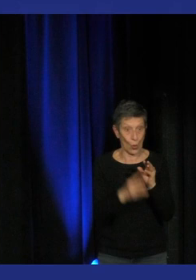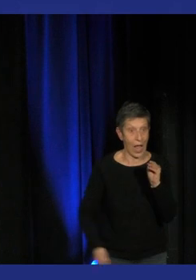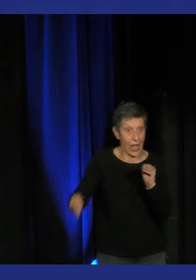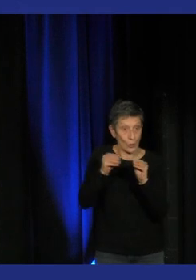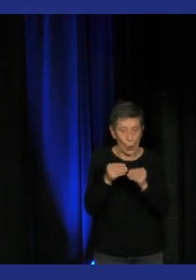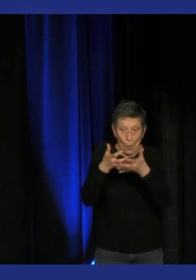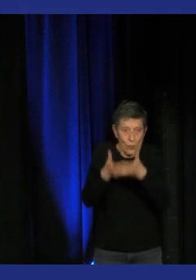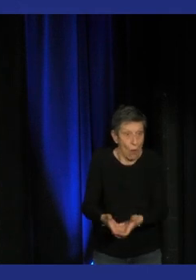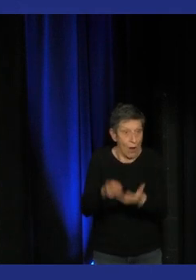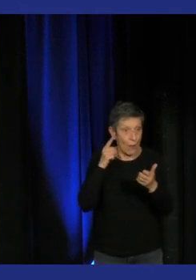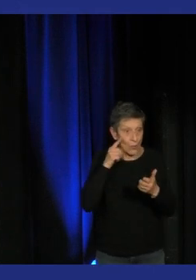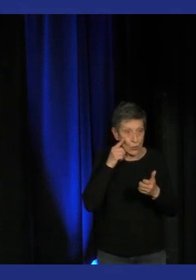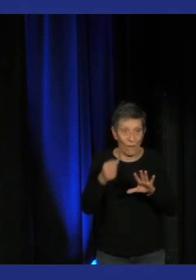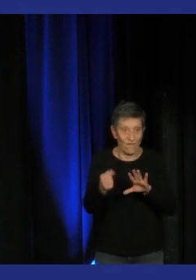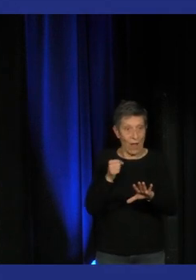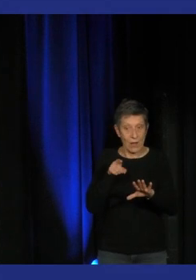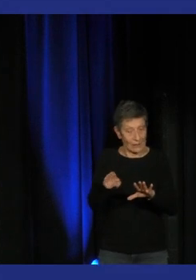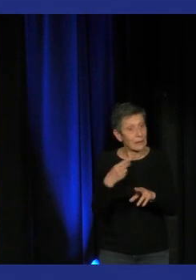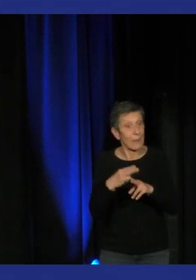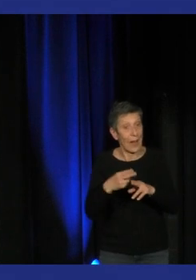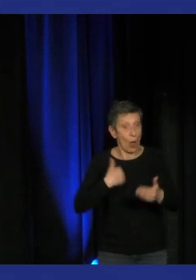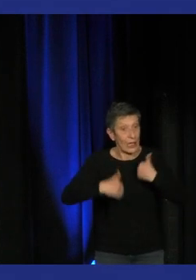un handicap. Ça c'est le jeu